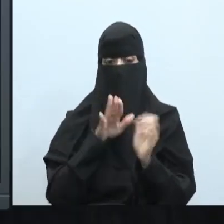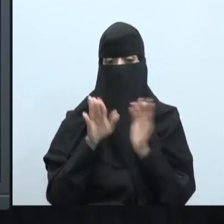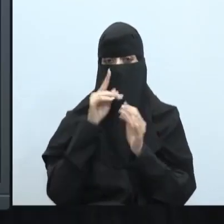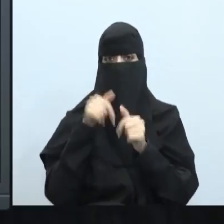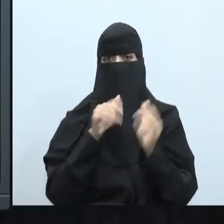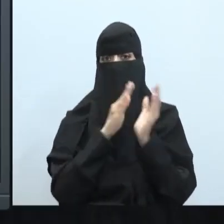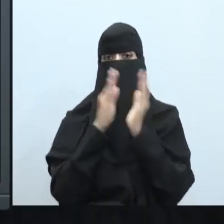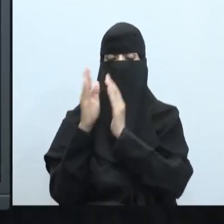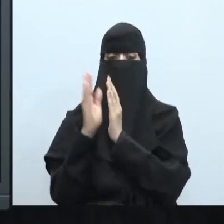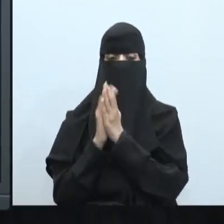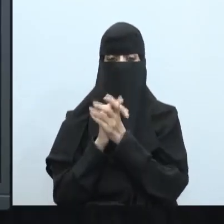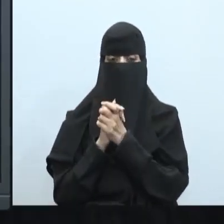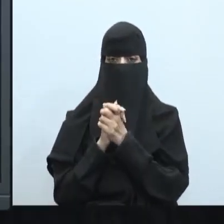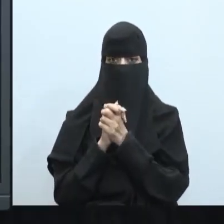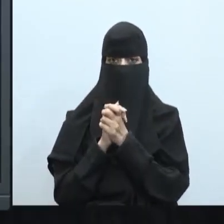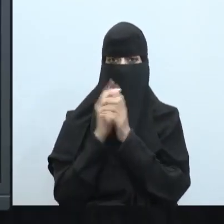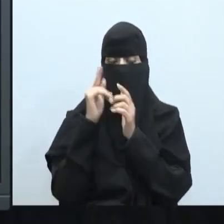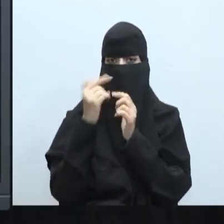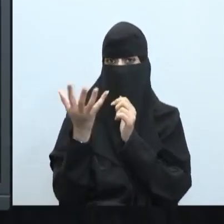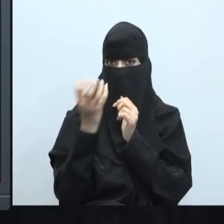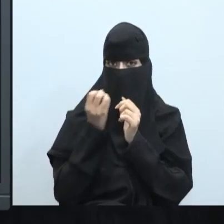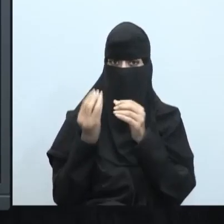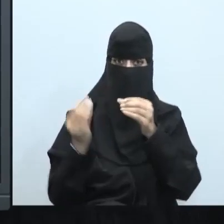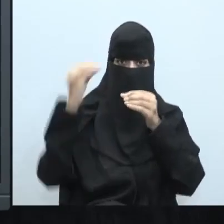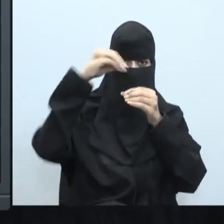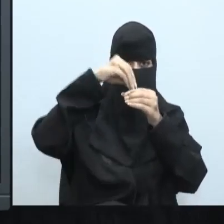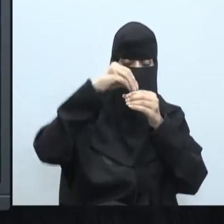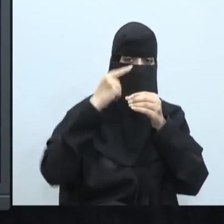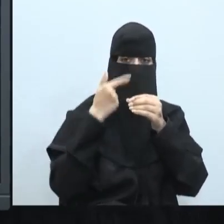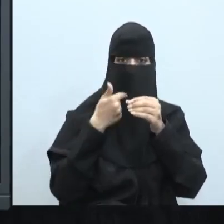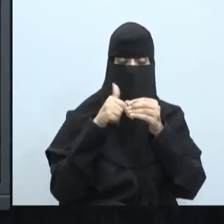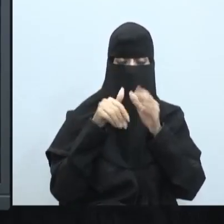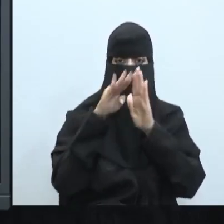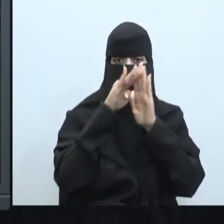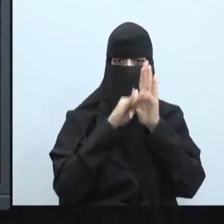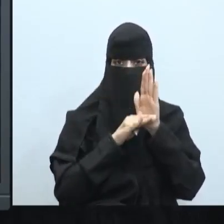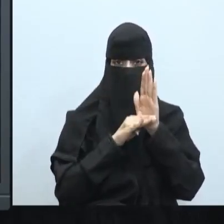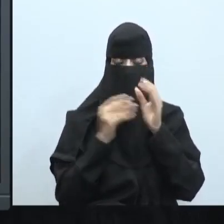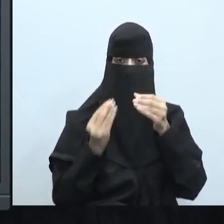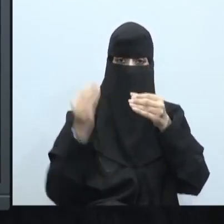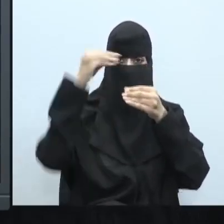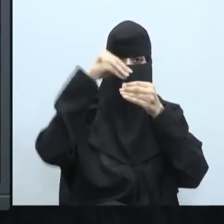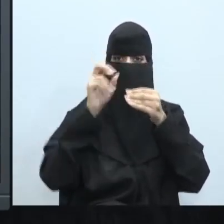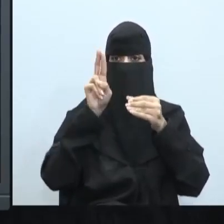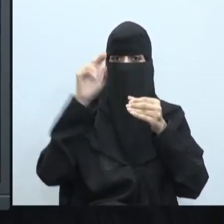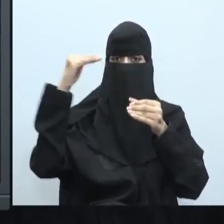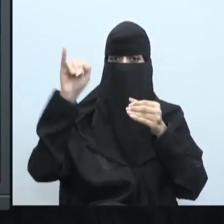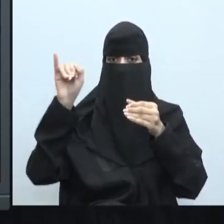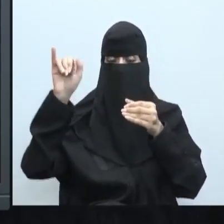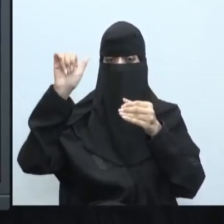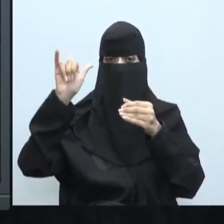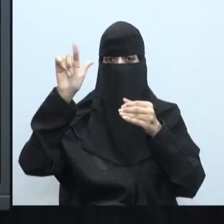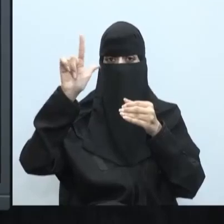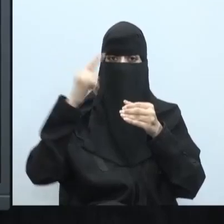لا يستطيع المترجم الى ترجمتها فنحتاج اما الى اللينكر او الى اللودر حتى نستطيع